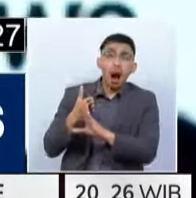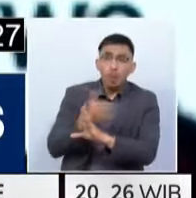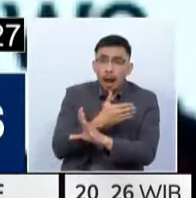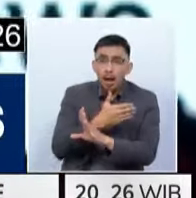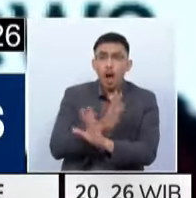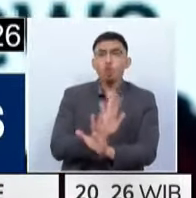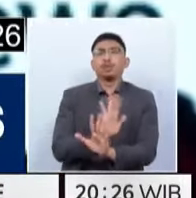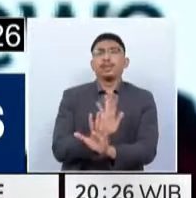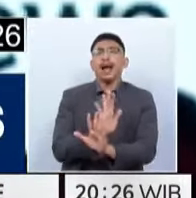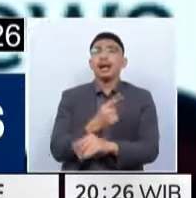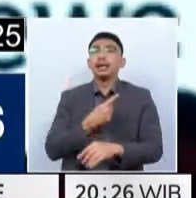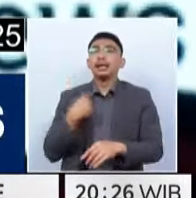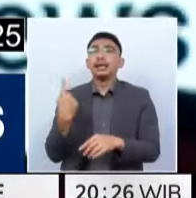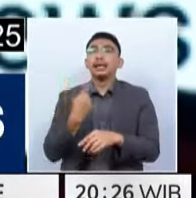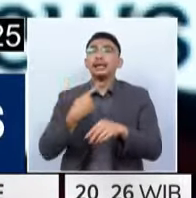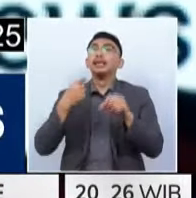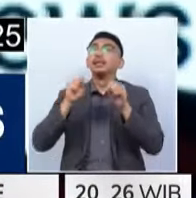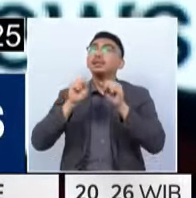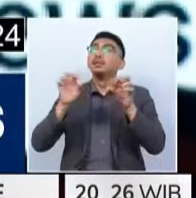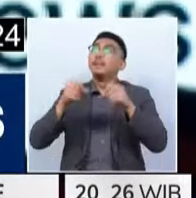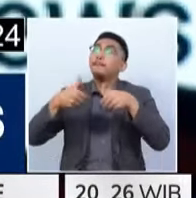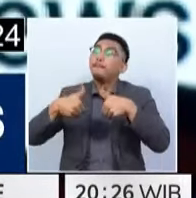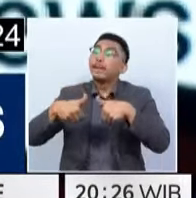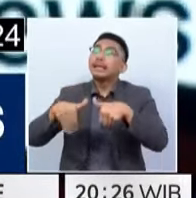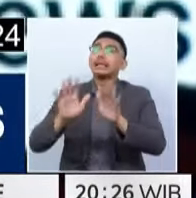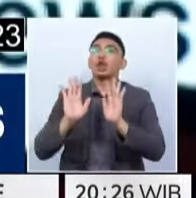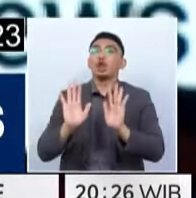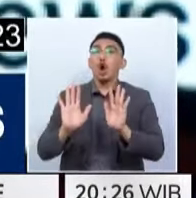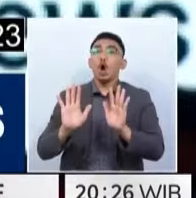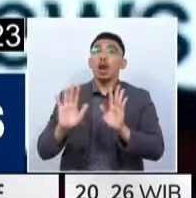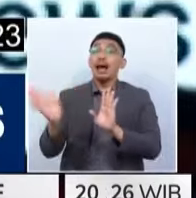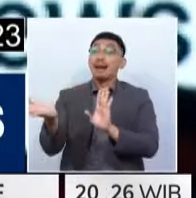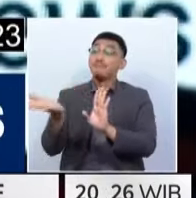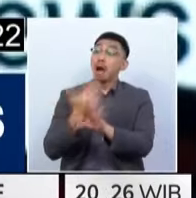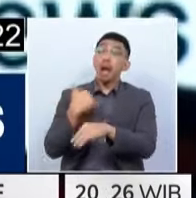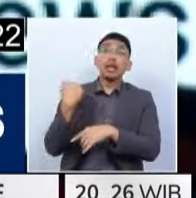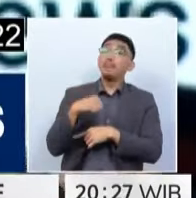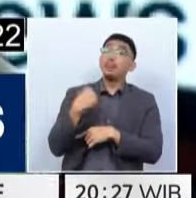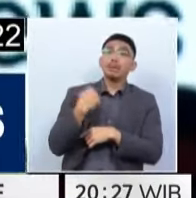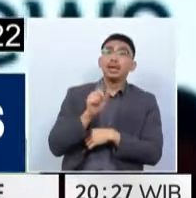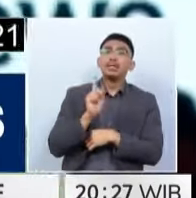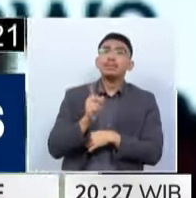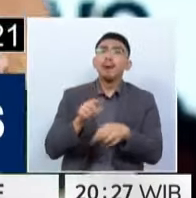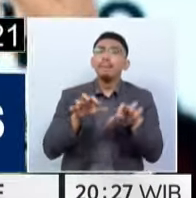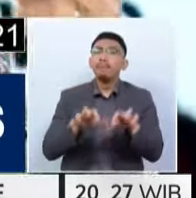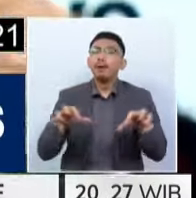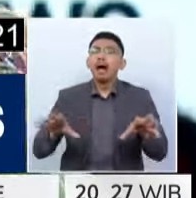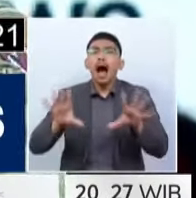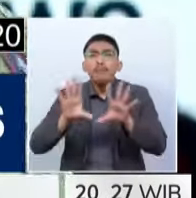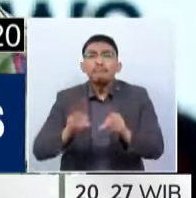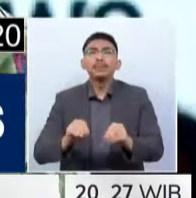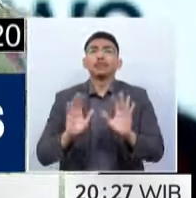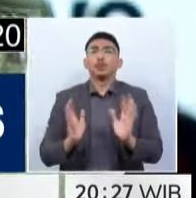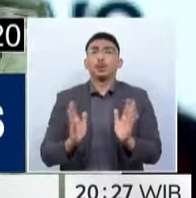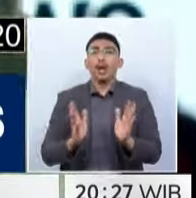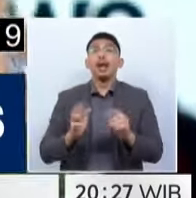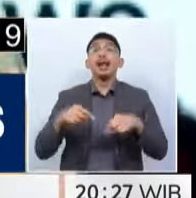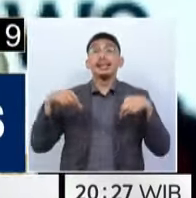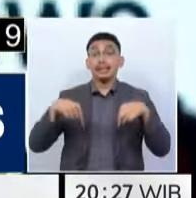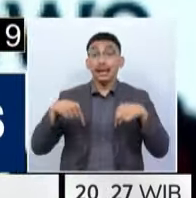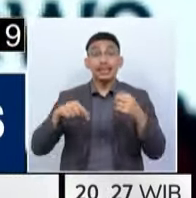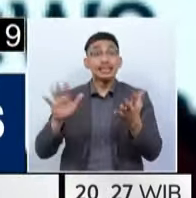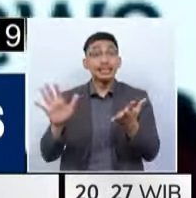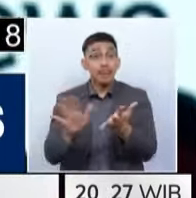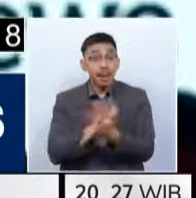pergi Kalau kembali kami tidak bisa lagi karena logistik Kami habis maka inilah titik-titik penting yang mesti kita